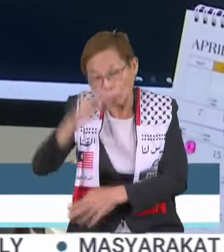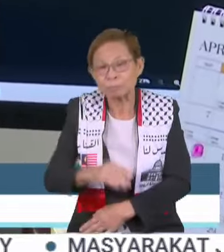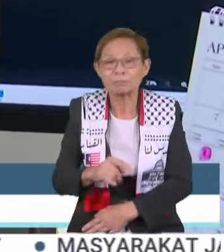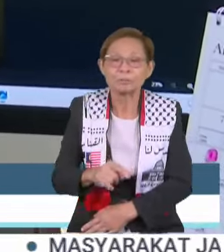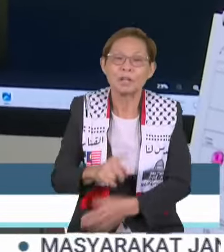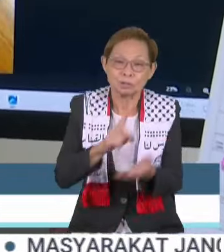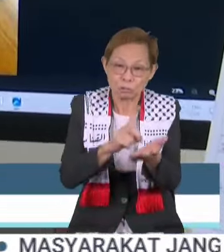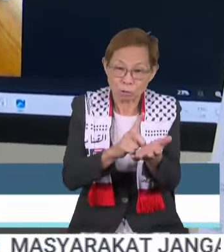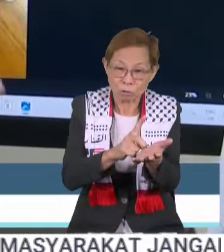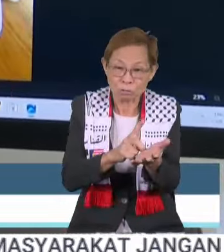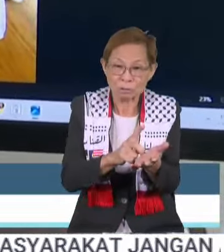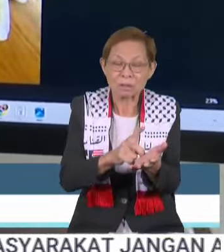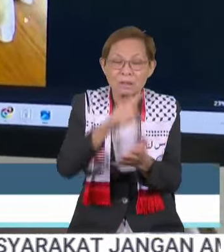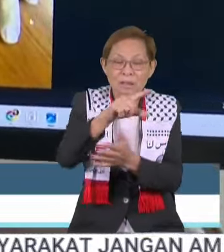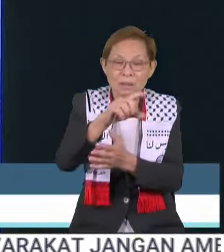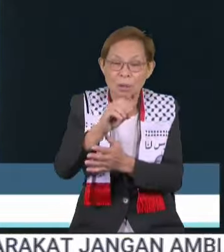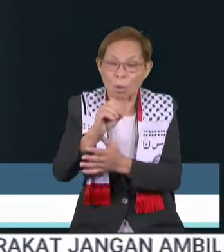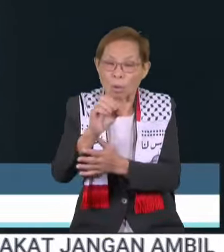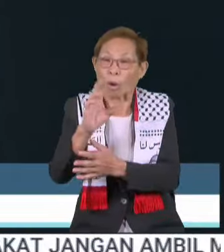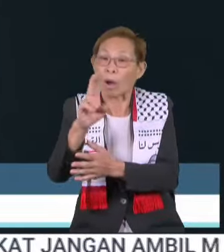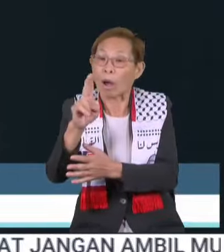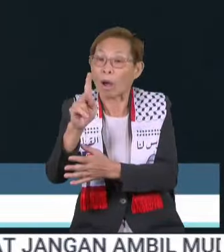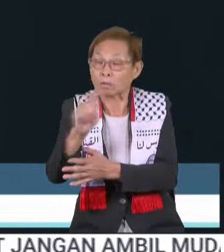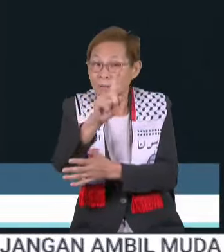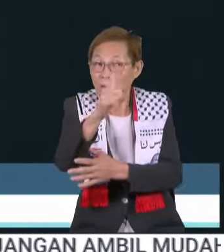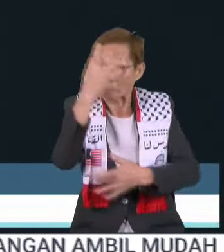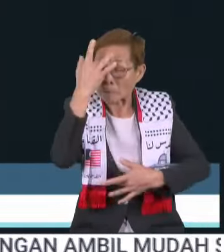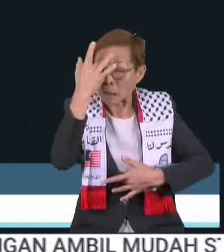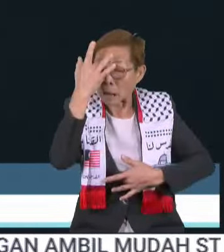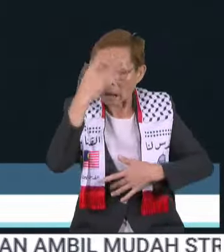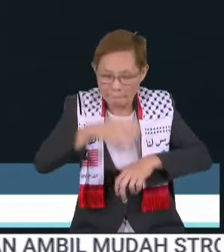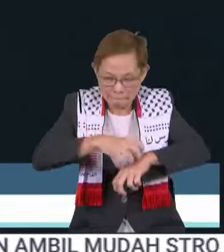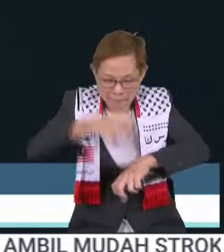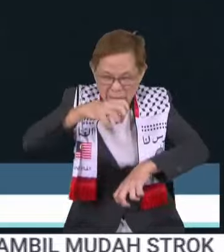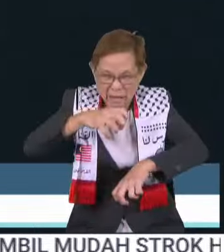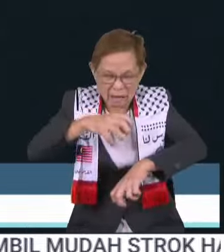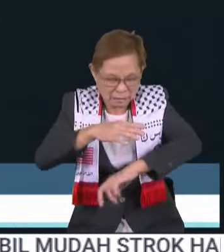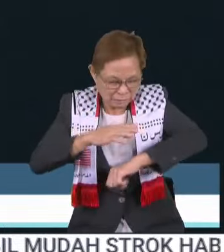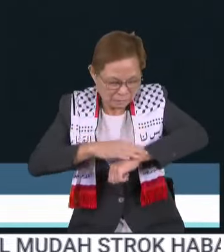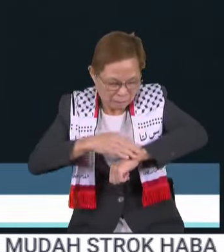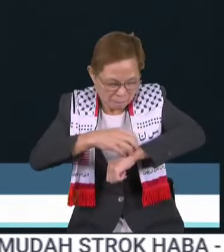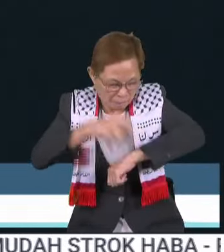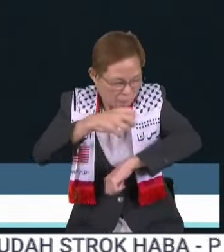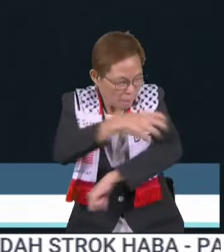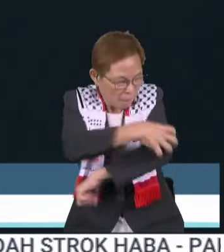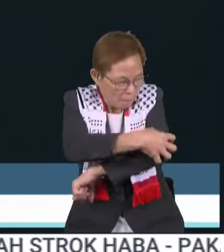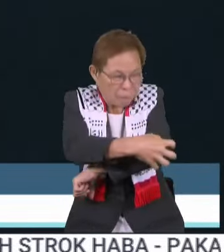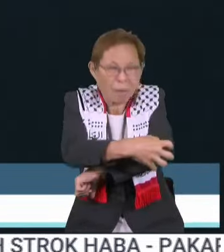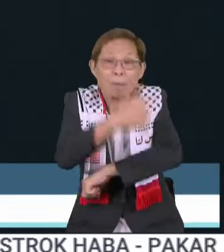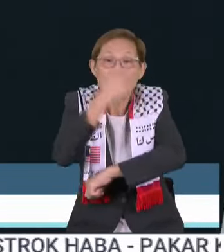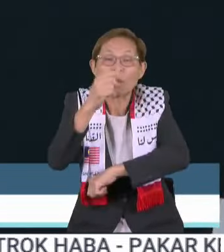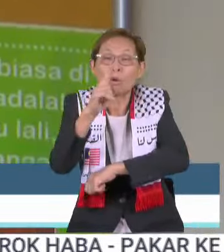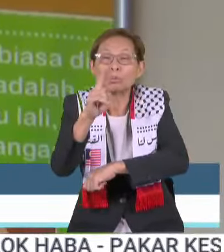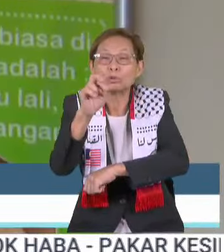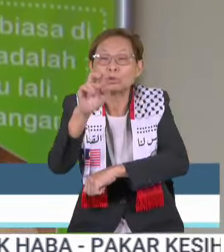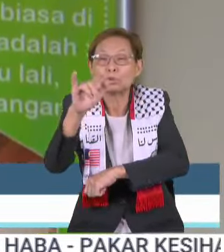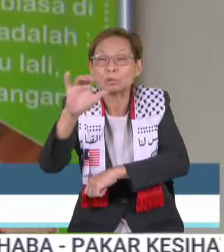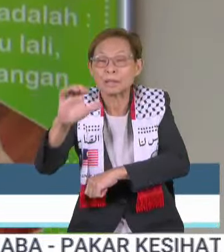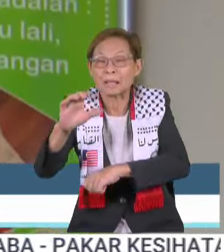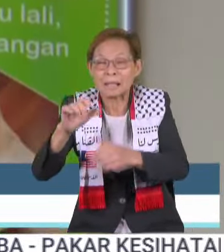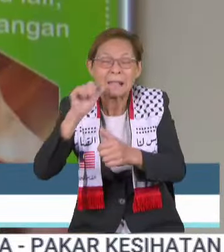Yip, gout merupakan satu bentuk penyakit yang menyebabkan bengkak pada sendi berpunca daripada uric acid berlebihan